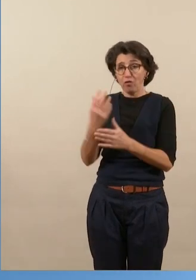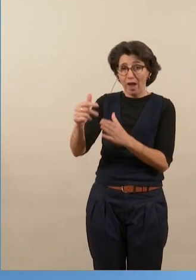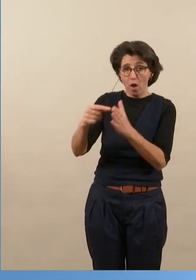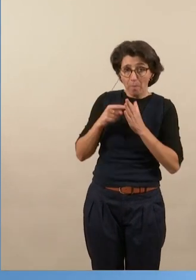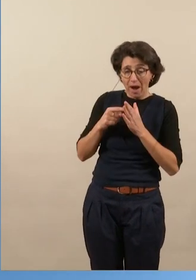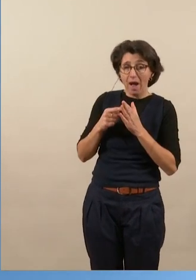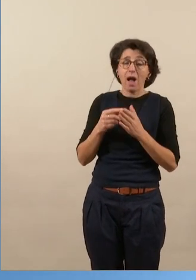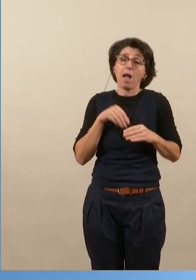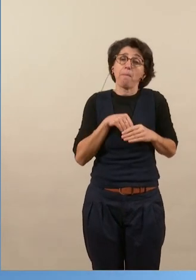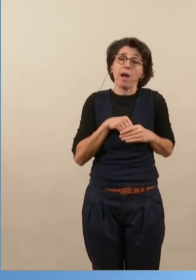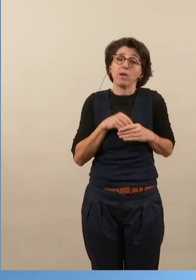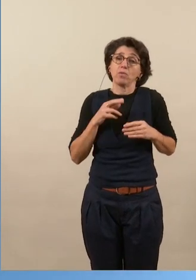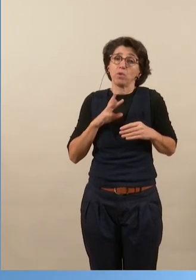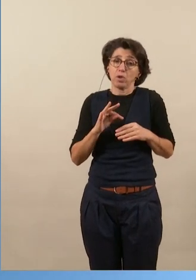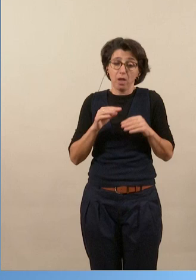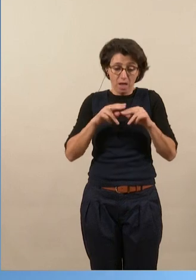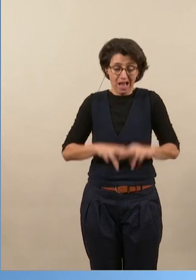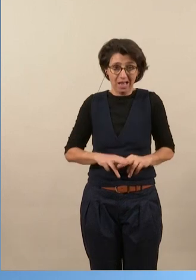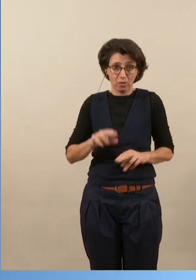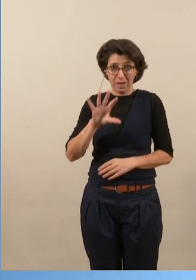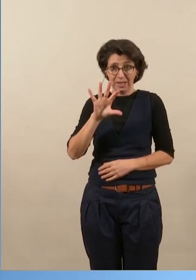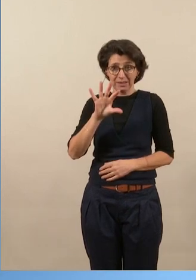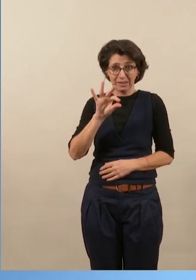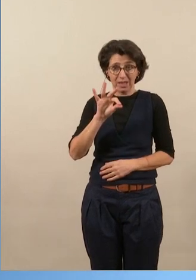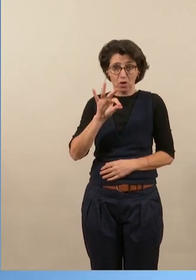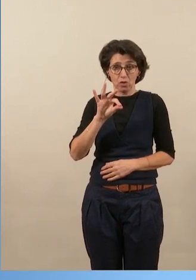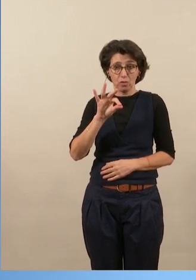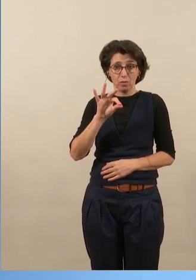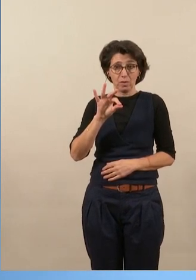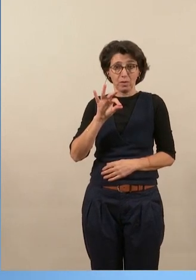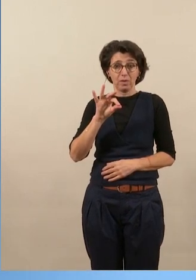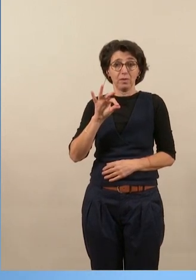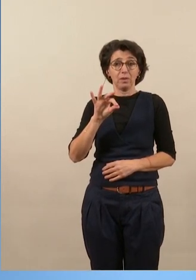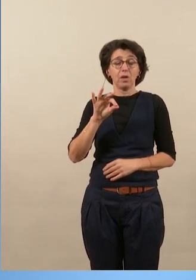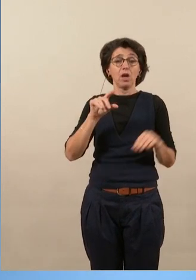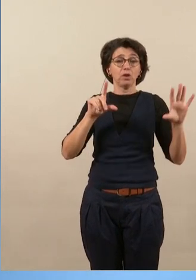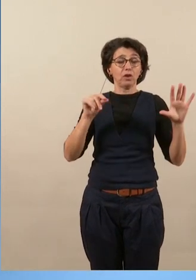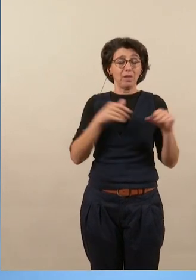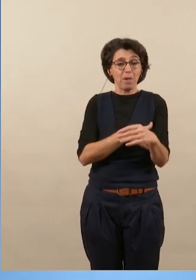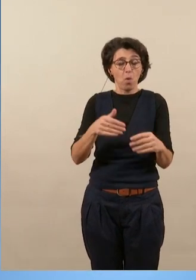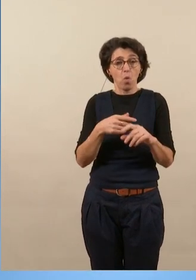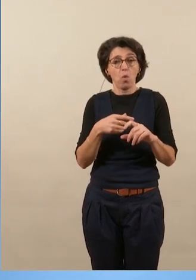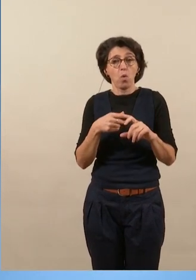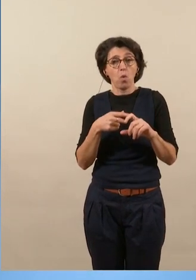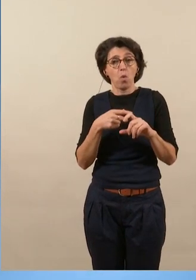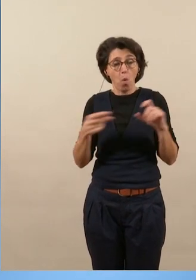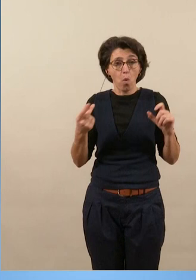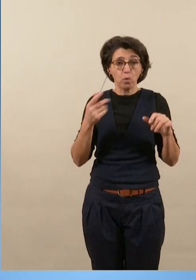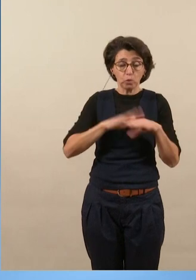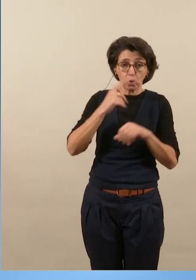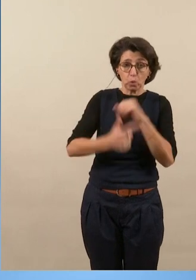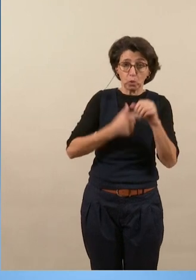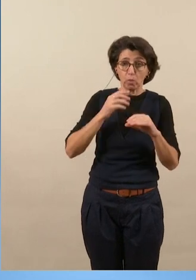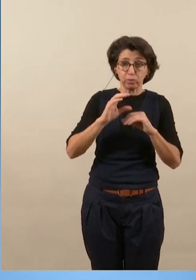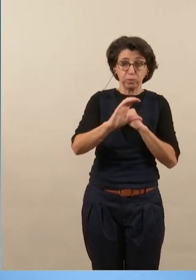nous reste tout de même plus de 50 million d'euros à financer sur 2 ans si vous réussissz à vendre la cciag un jour il est peu probable que ça